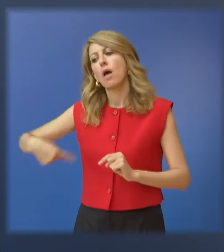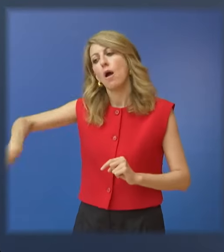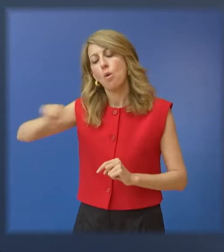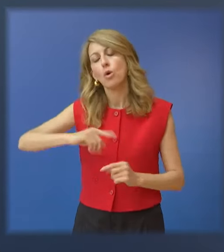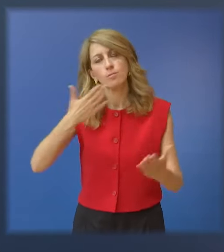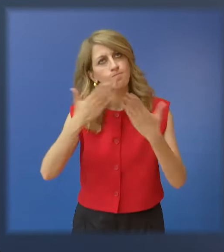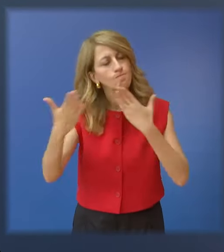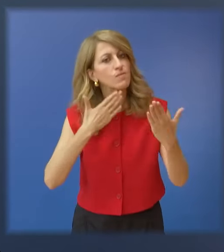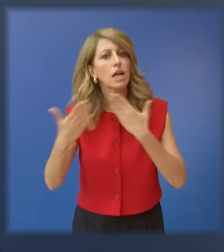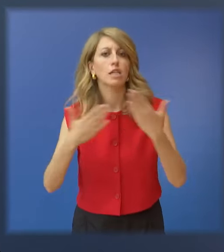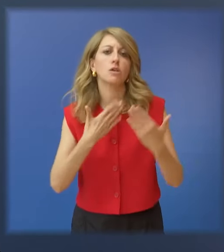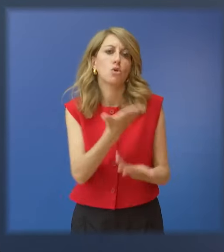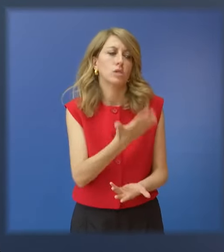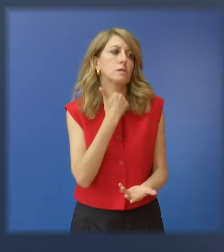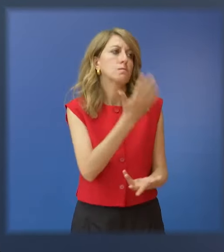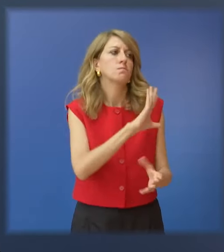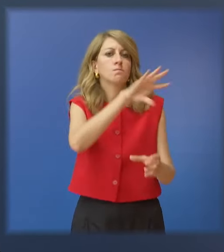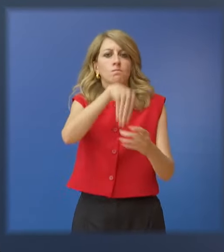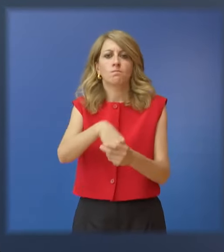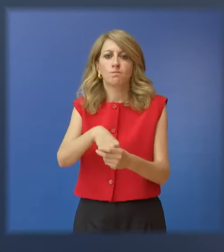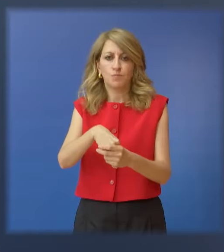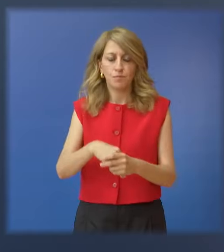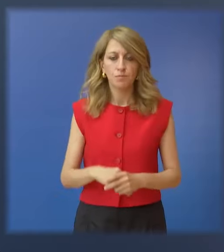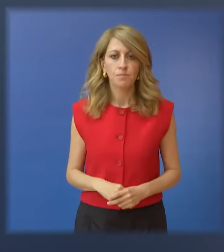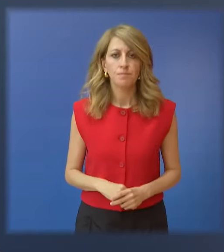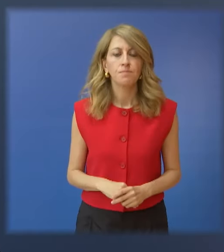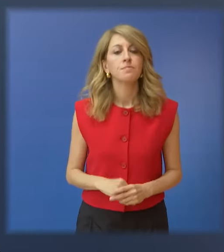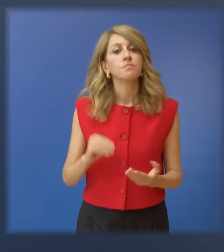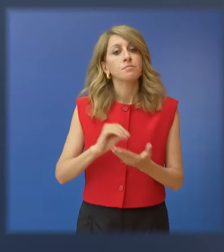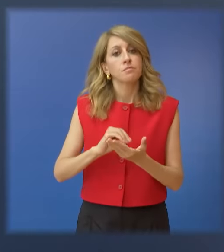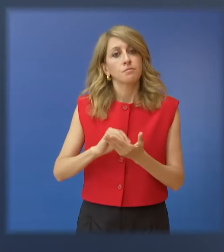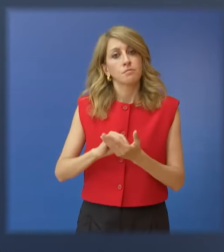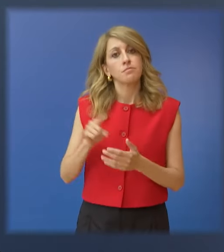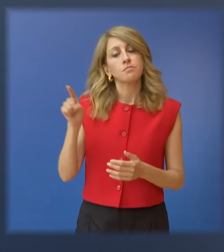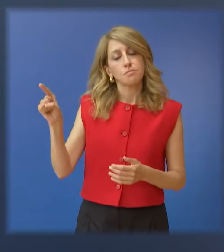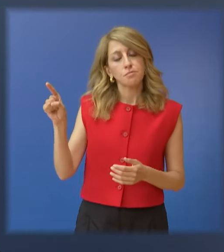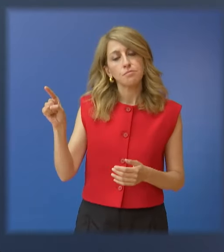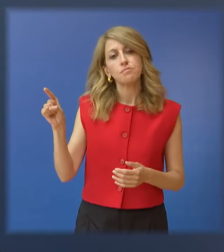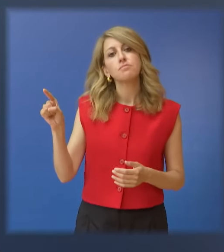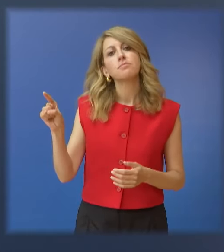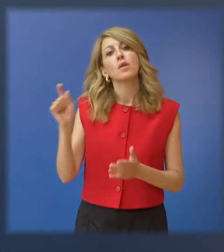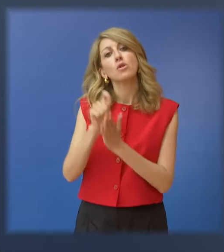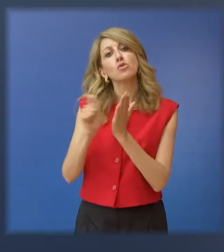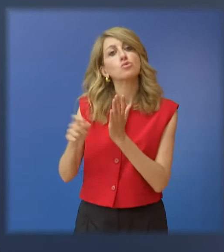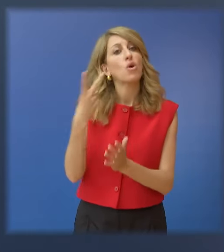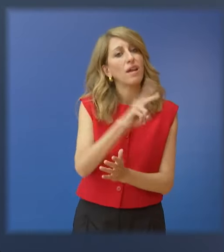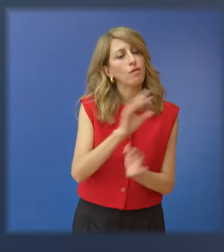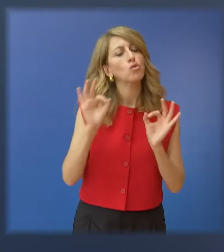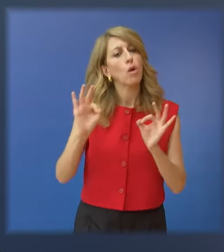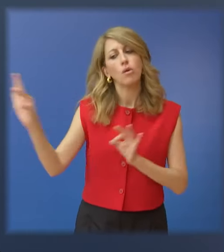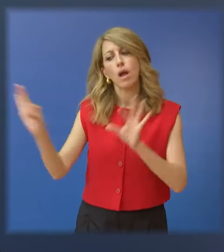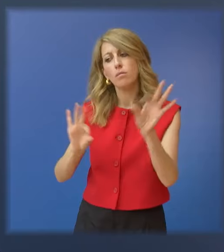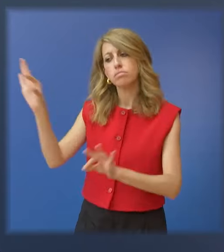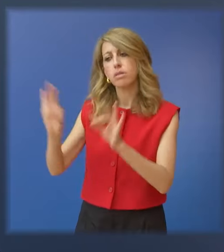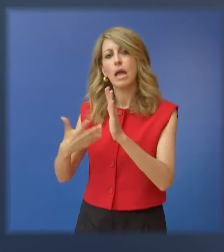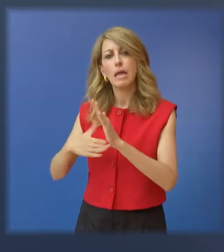ρουπ το πολιτικό γραφείο μάλιστα όπως μας ενημερώνει η κυρία v το freed μπέρι στο ευρωπαϊκό κοινοβούλιο στελεχώνεται κανονικά και η συμμετοχ του το ευρωπακ λακ